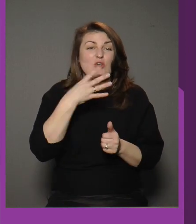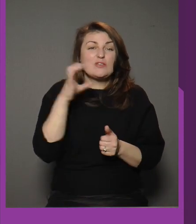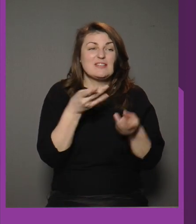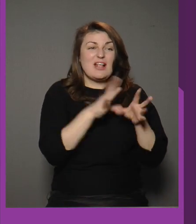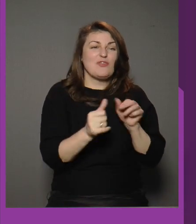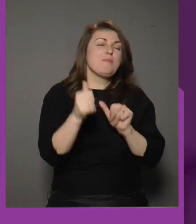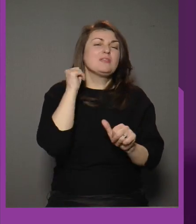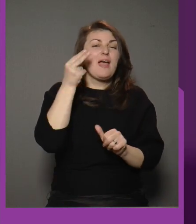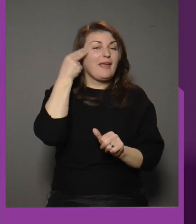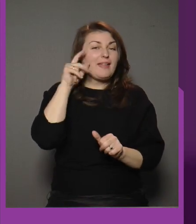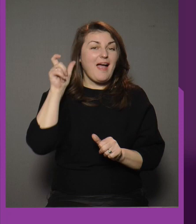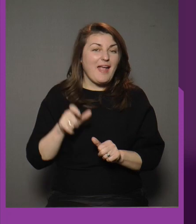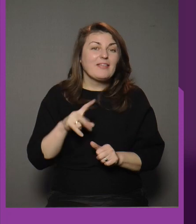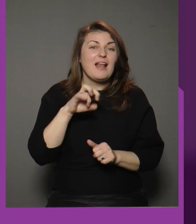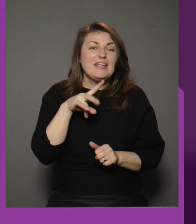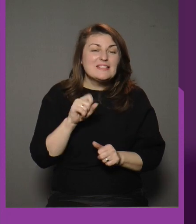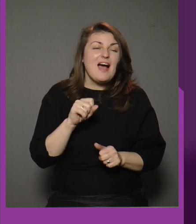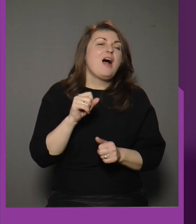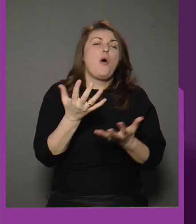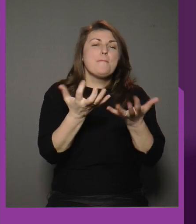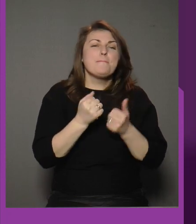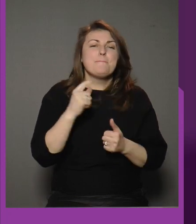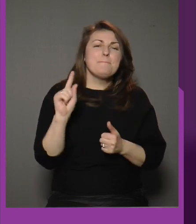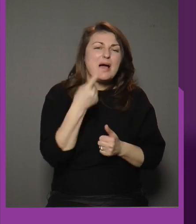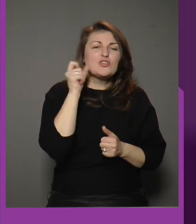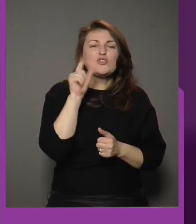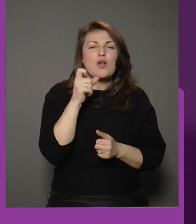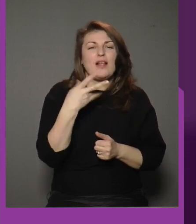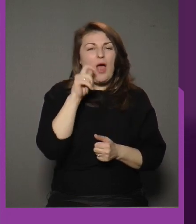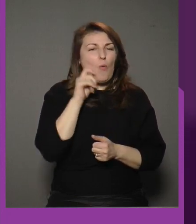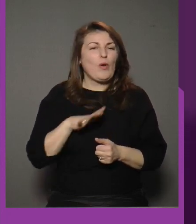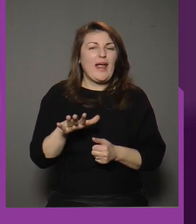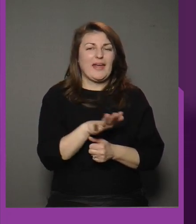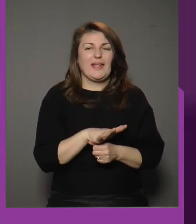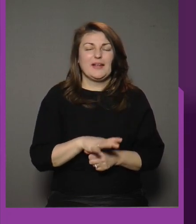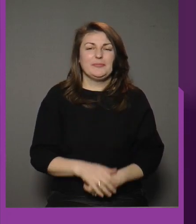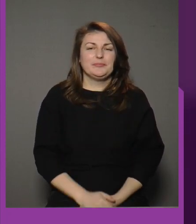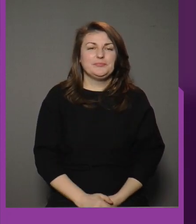позаду китаянку, Ліза Напрієнко здобуває перше золото для України.